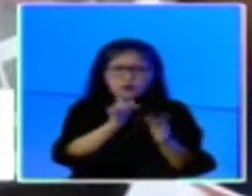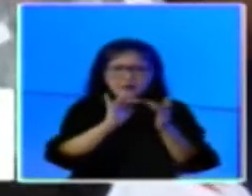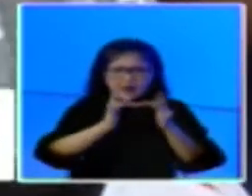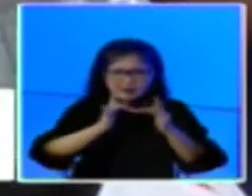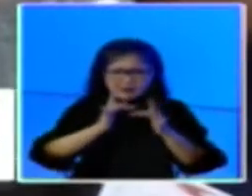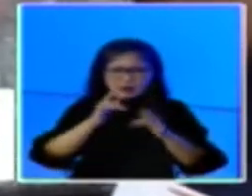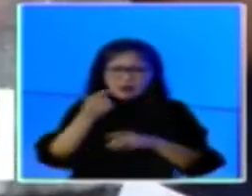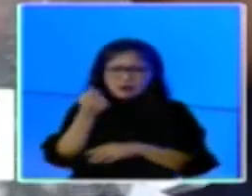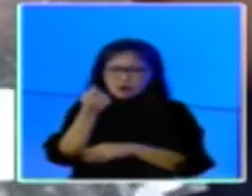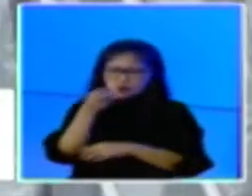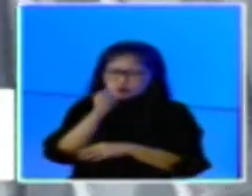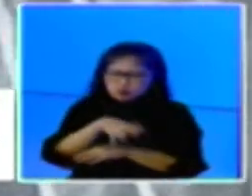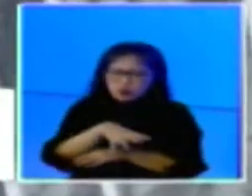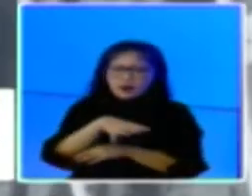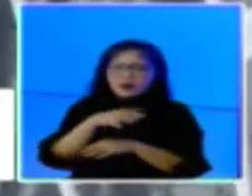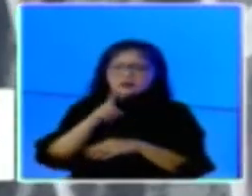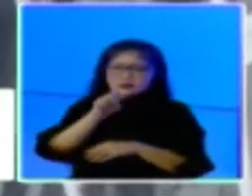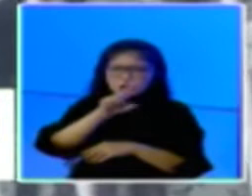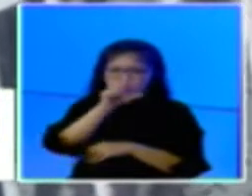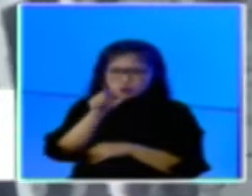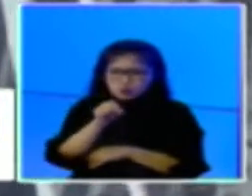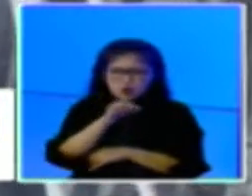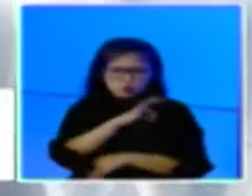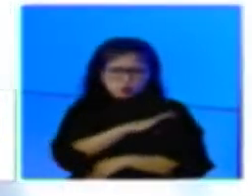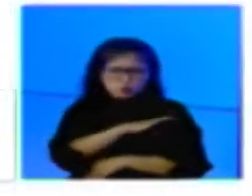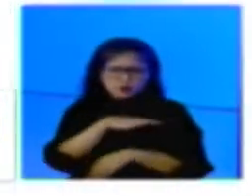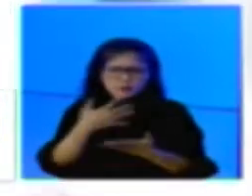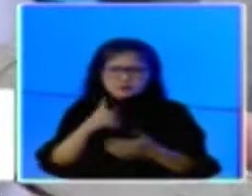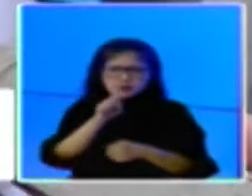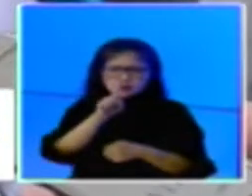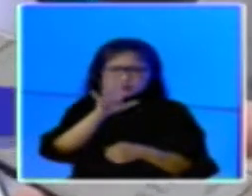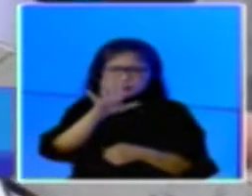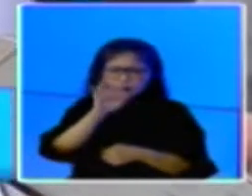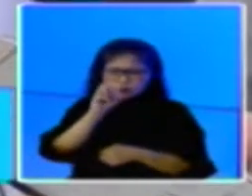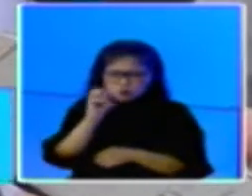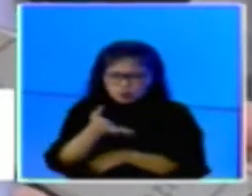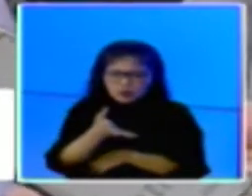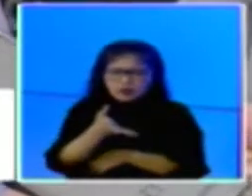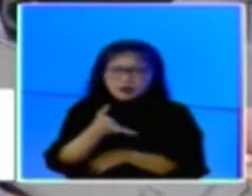satu bulan, omset tersangka mencapai 150 juta rupiah. Kami mengamankan